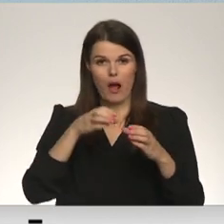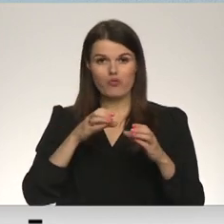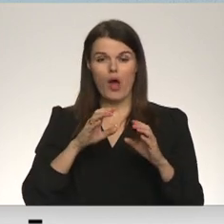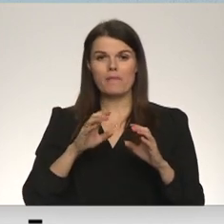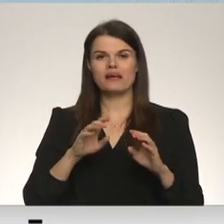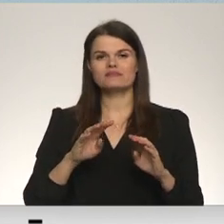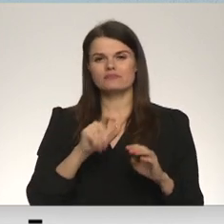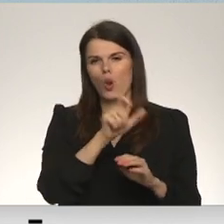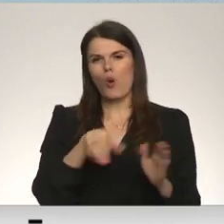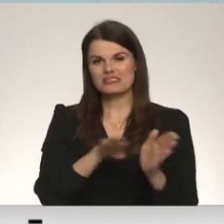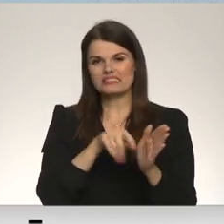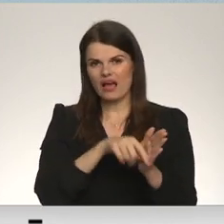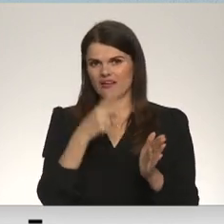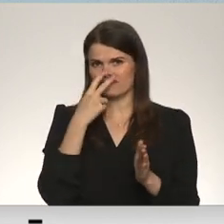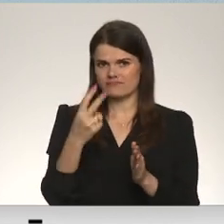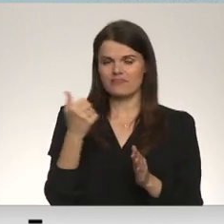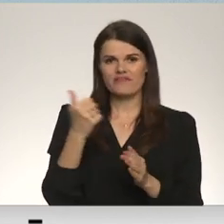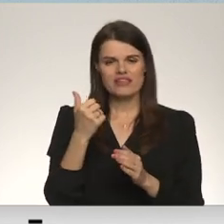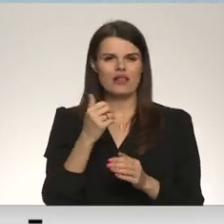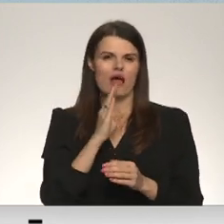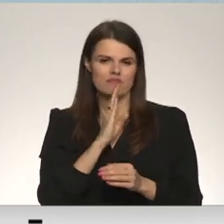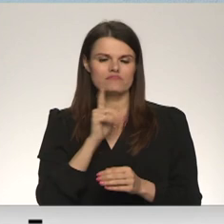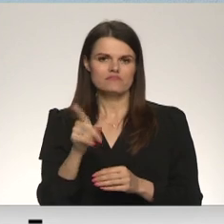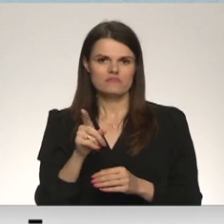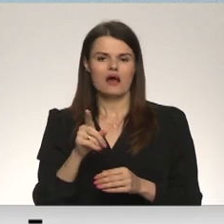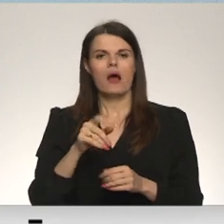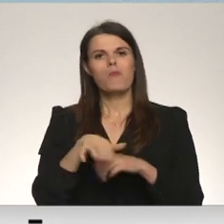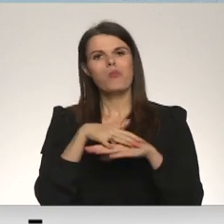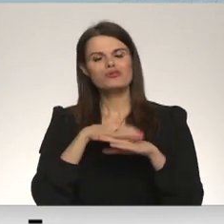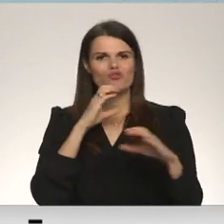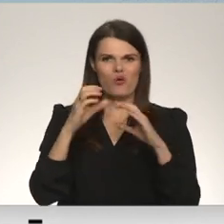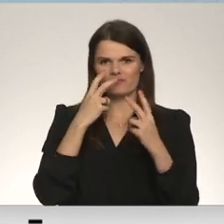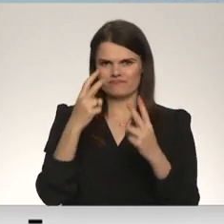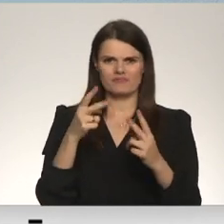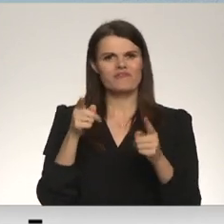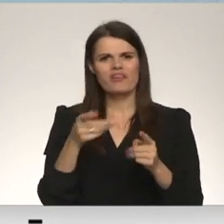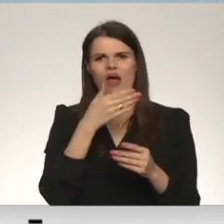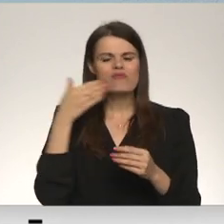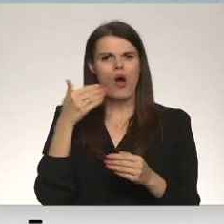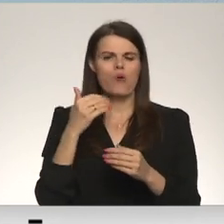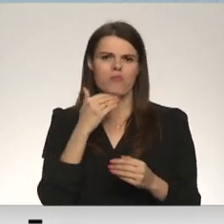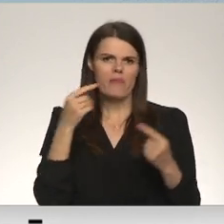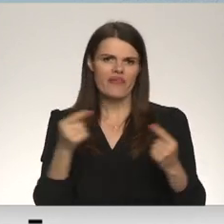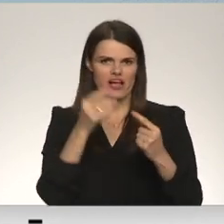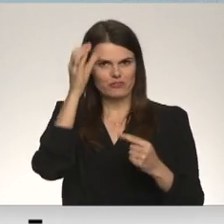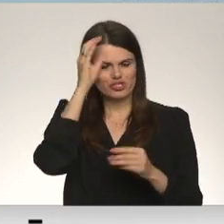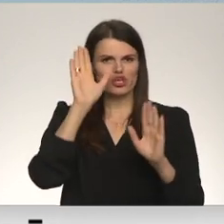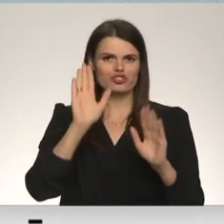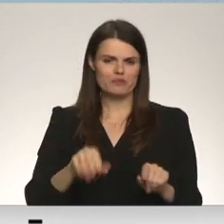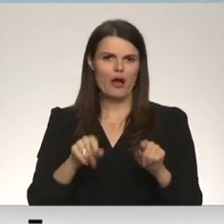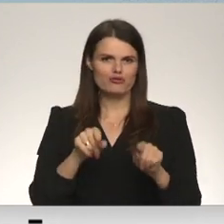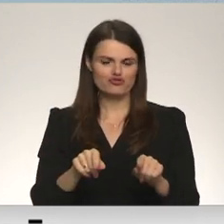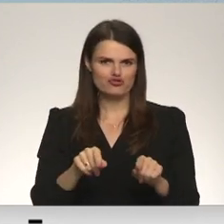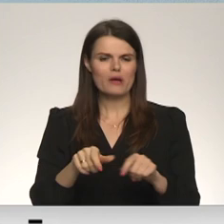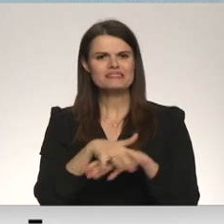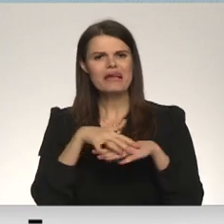noslēguma publiskajā komunikācijā kandidāte ir demonstrējusi nepietiekamas zināšanas par plašsaziņas līdzekļu nozari, jo īpaši